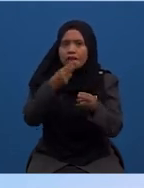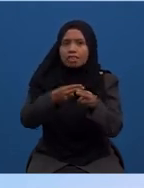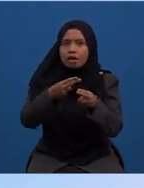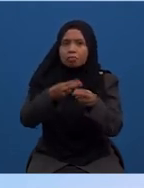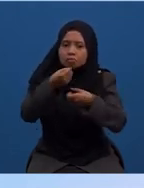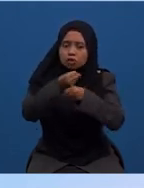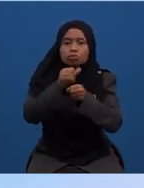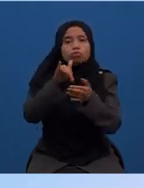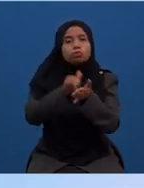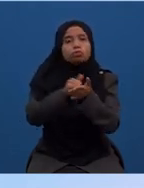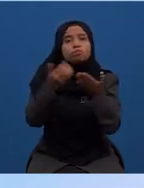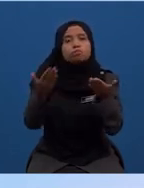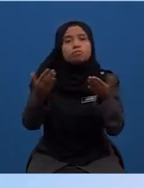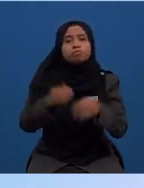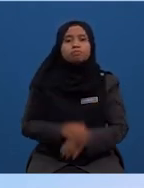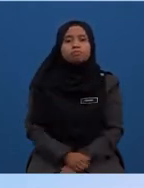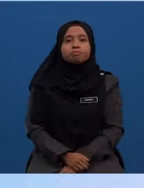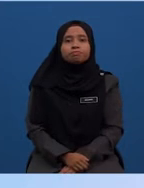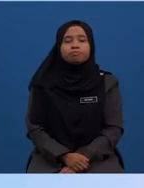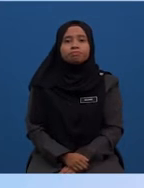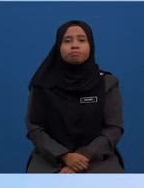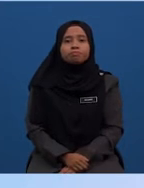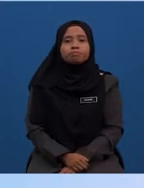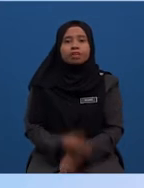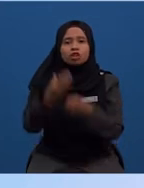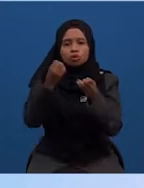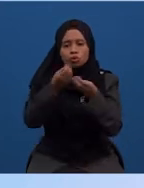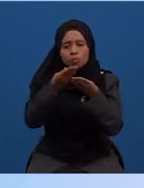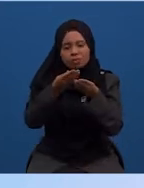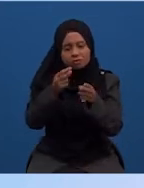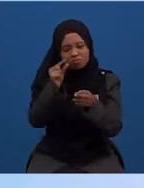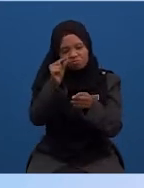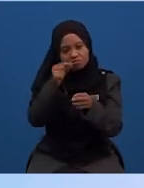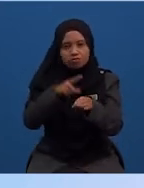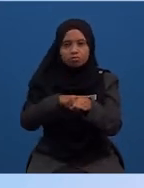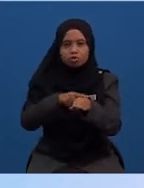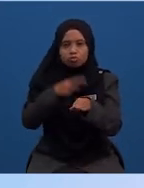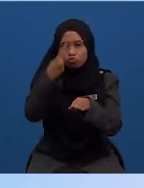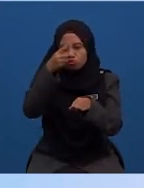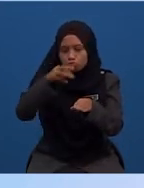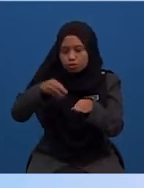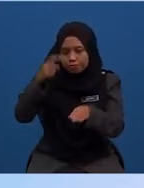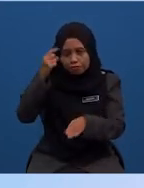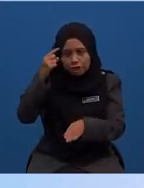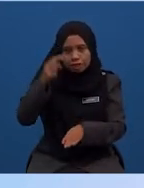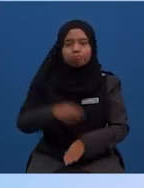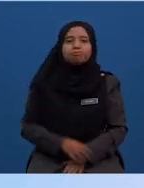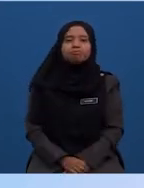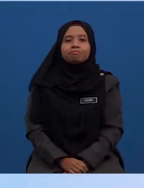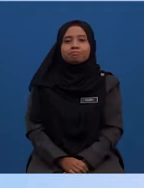Apakah nama bentuk itu? Ha, cikgu beri sedikit masa untuk murid-murid fikirkan ya.